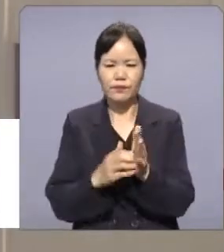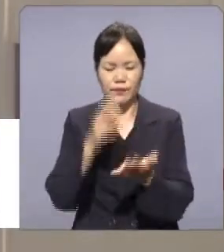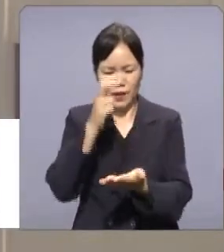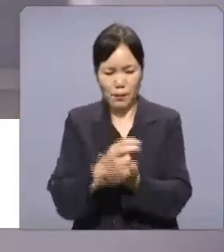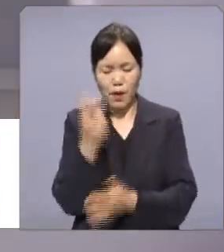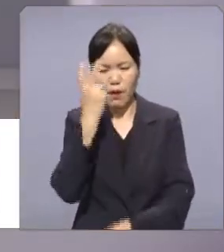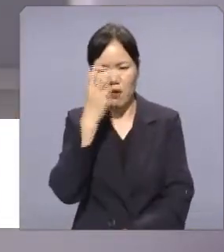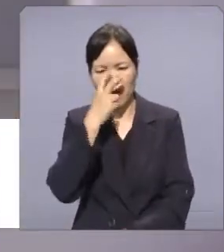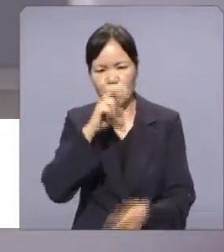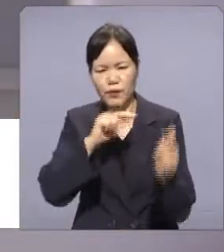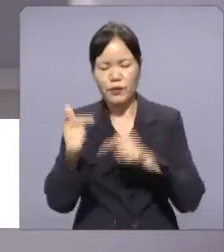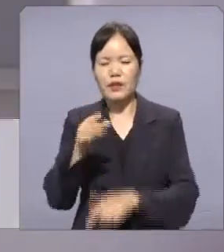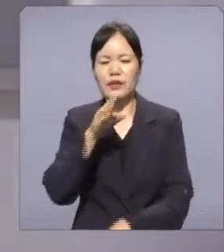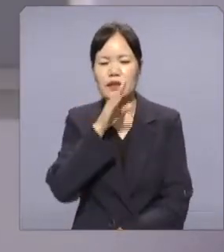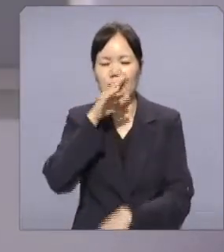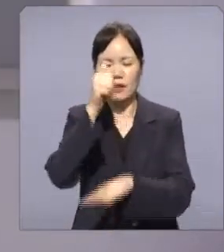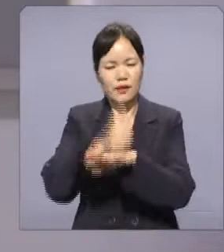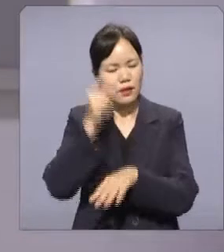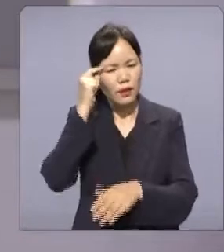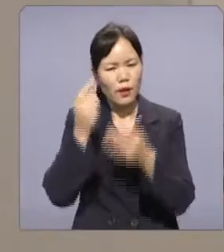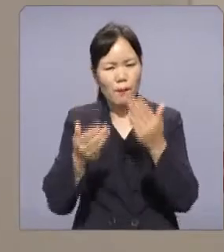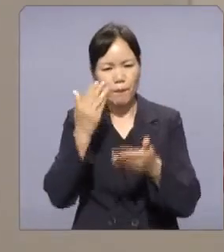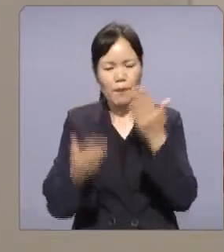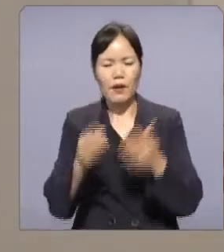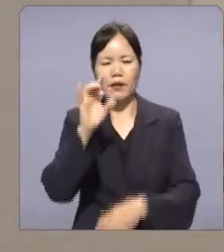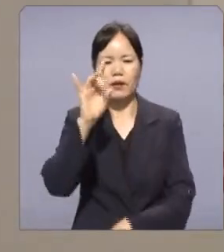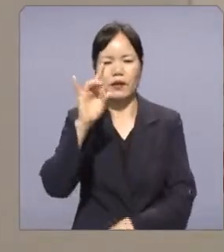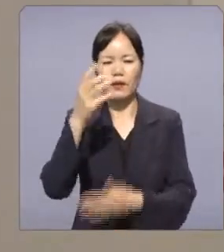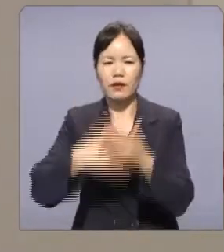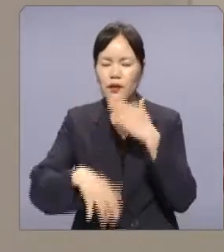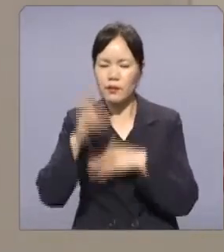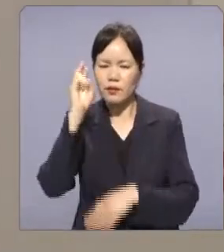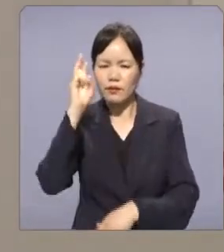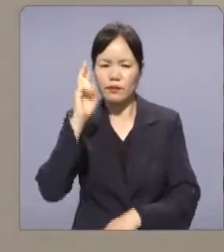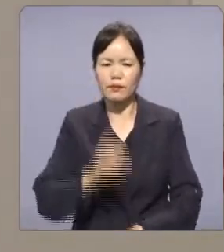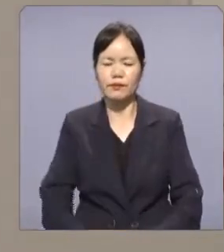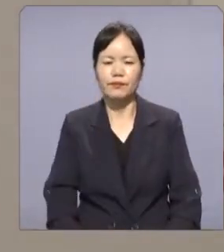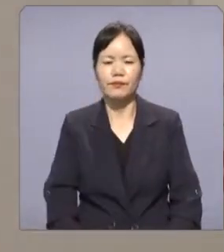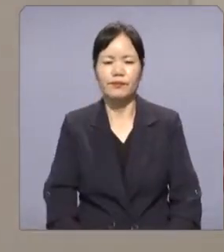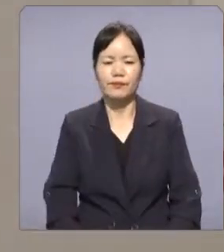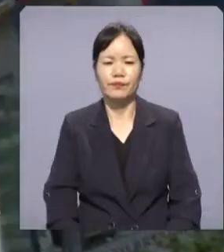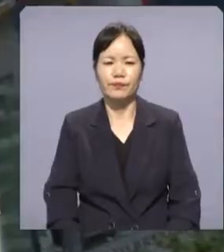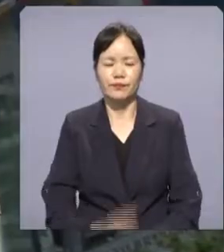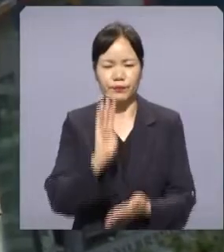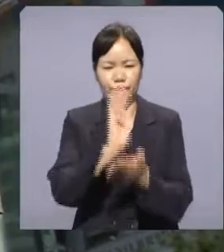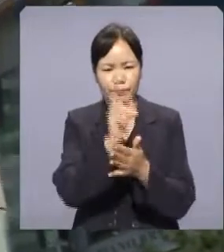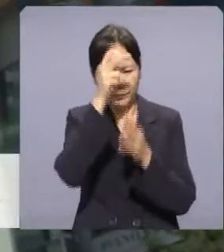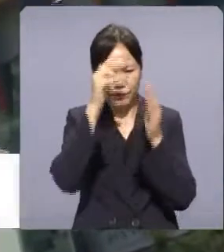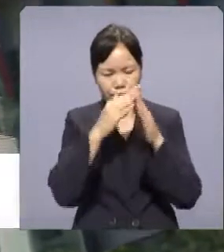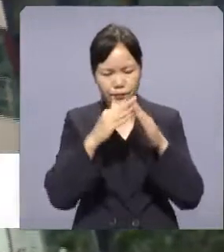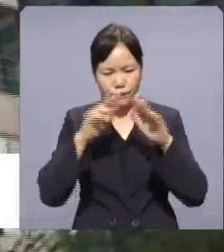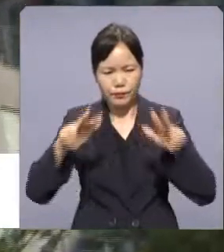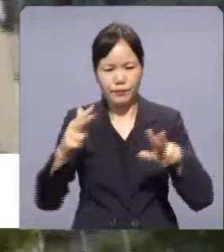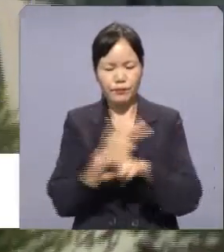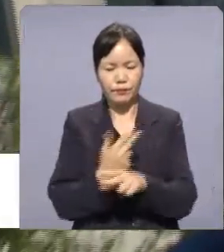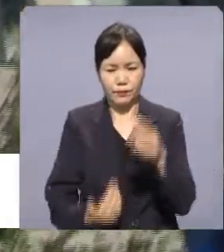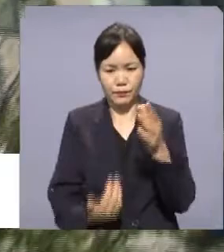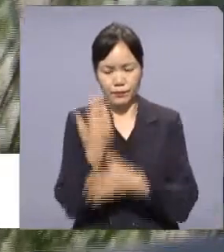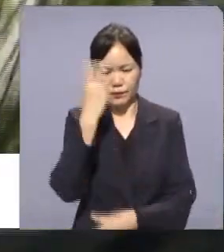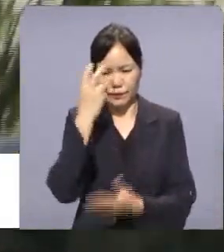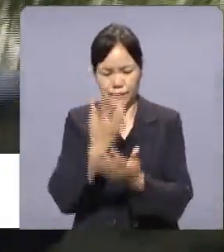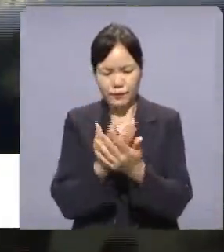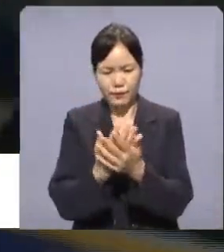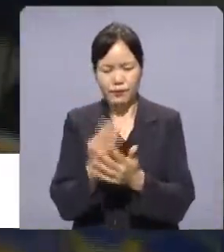검토하는 등 사실상 최종 판단만 남겨둔 상태로 알려졌습니다. 분당서는 이번 주 중 사건 수사